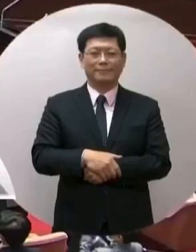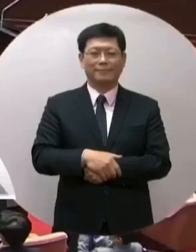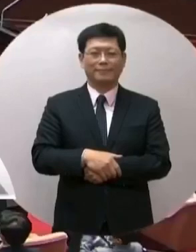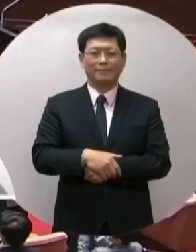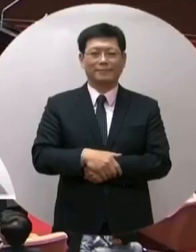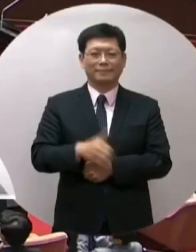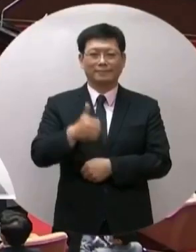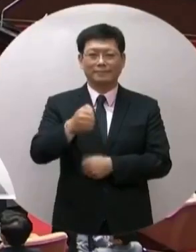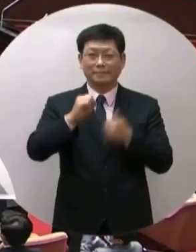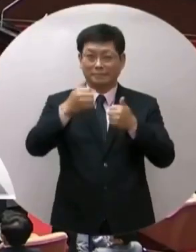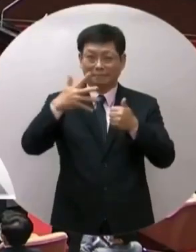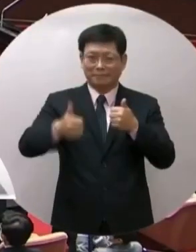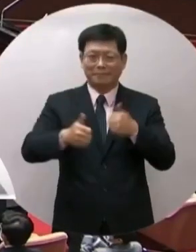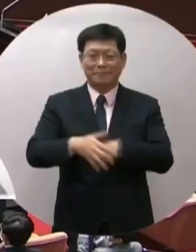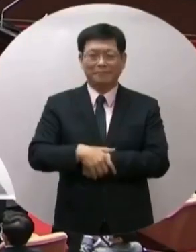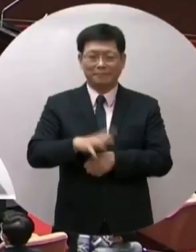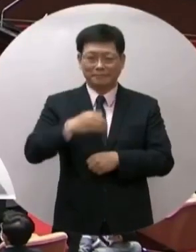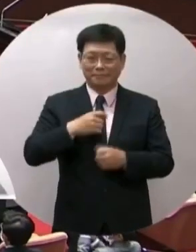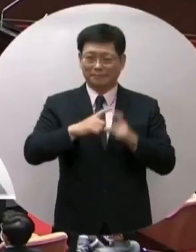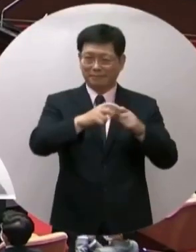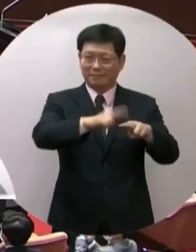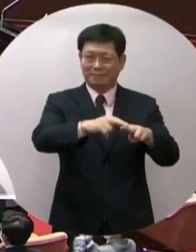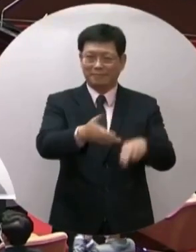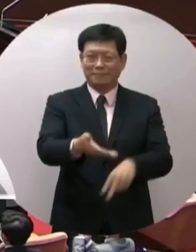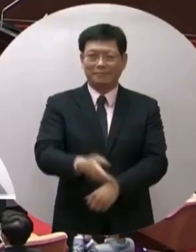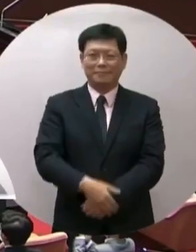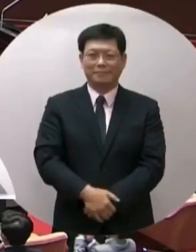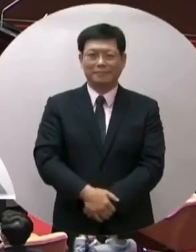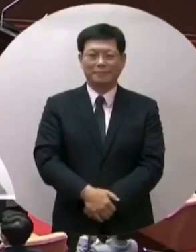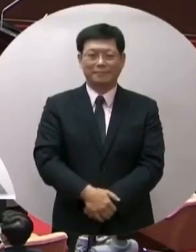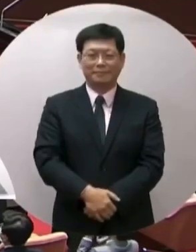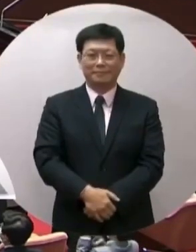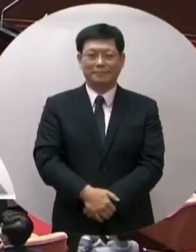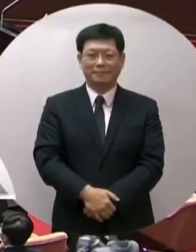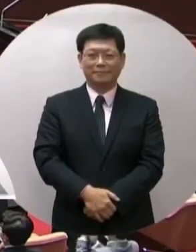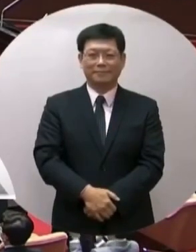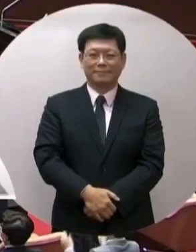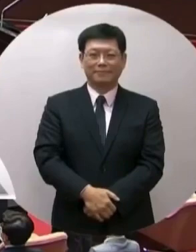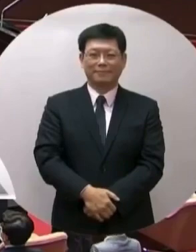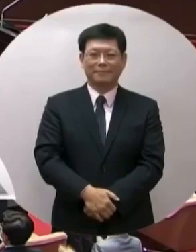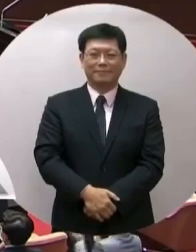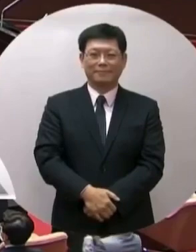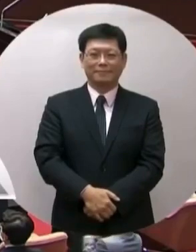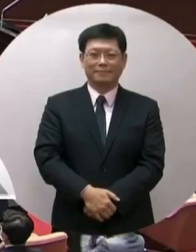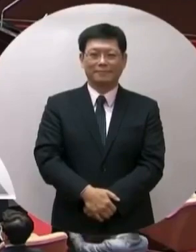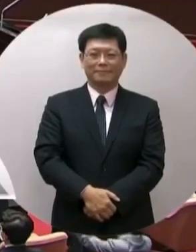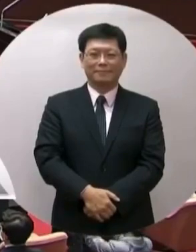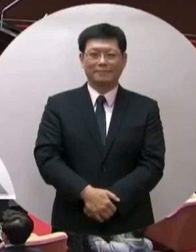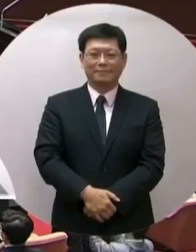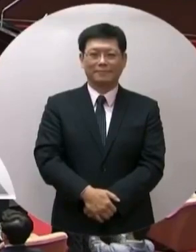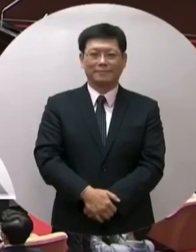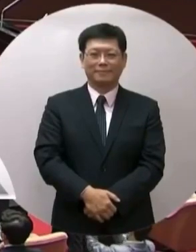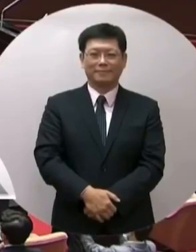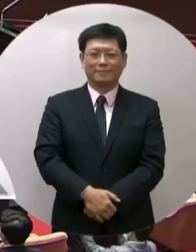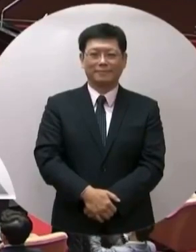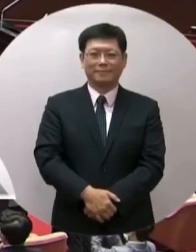感谢议长阁下，请回座。 Děkujeme moc krát, pane předsedo。